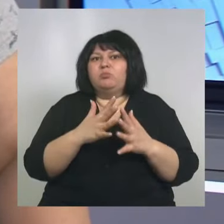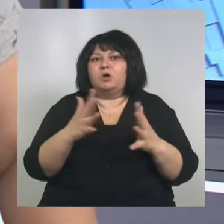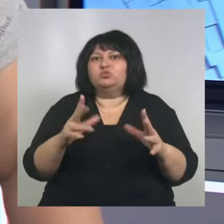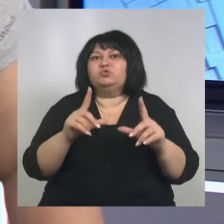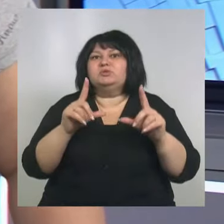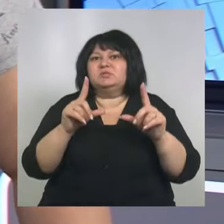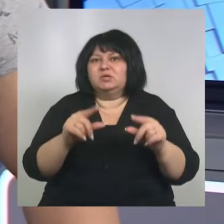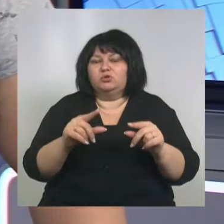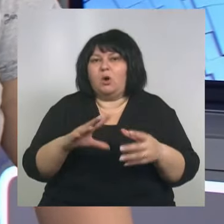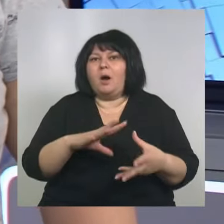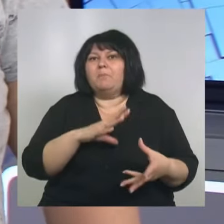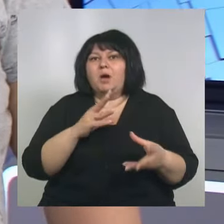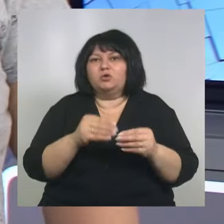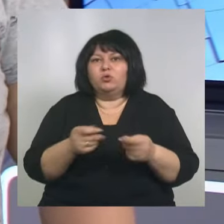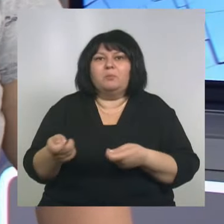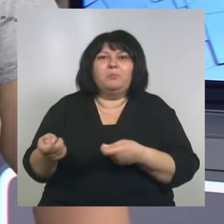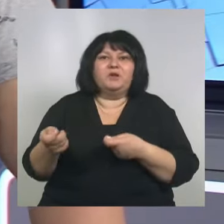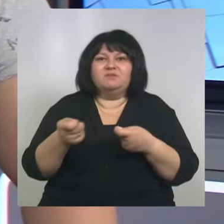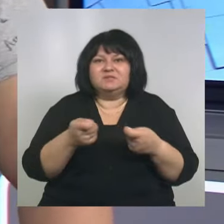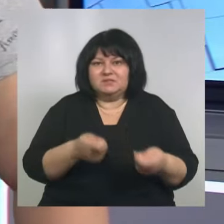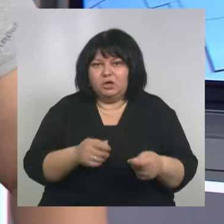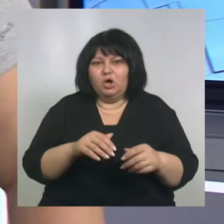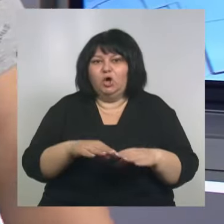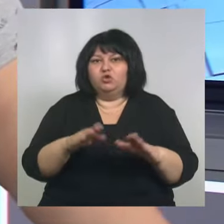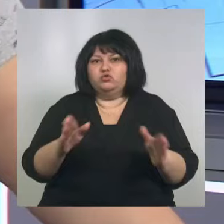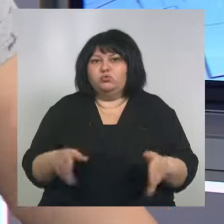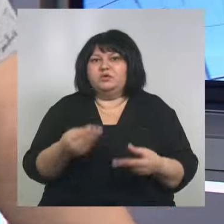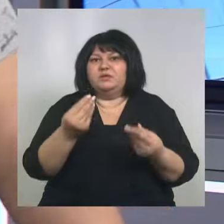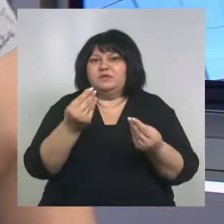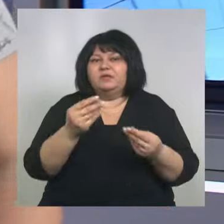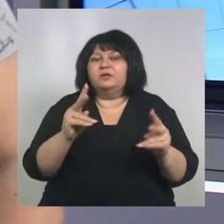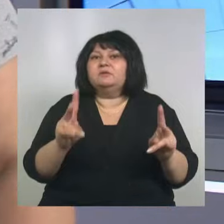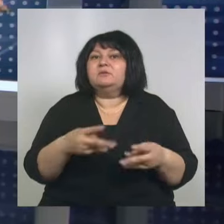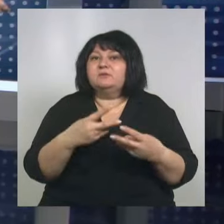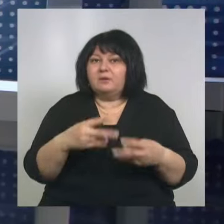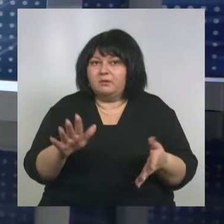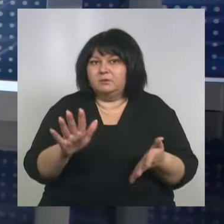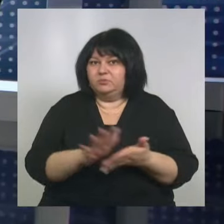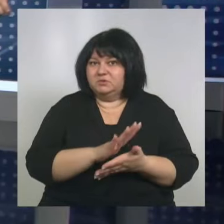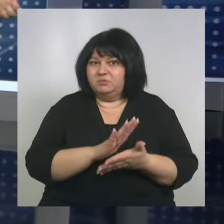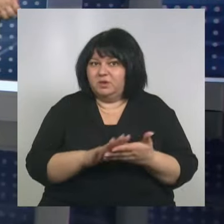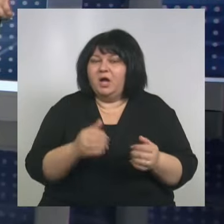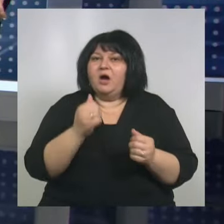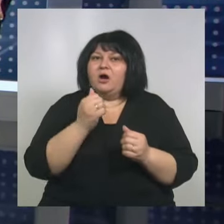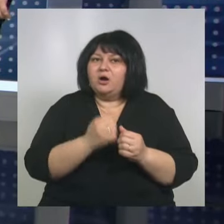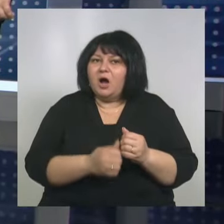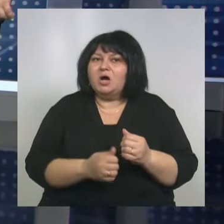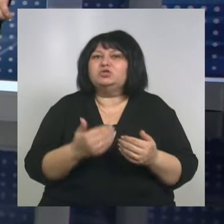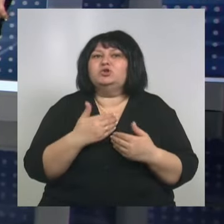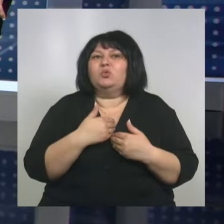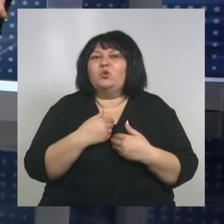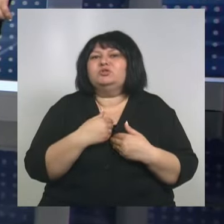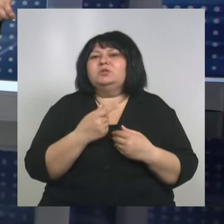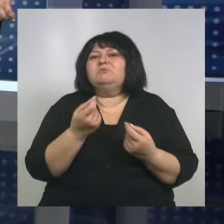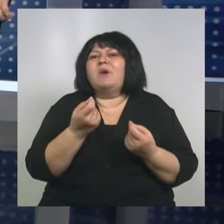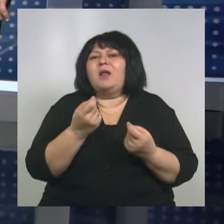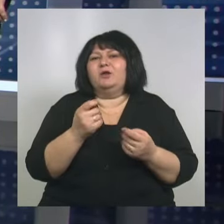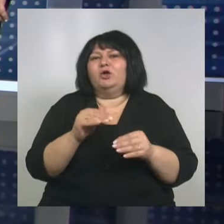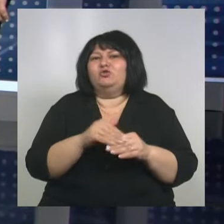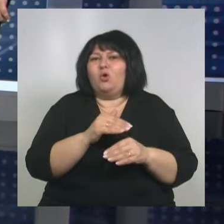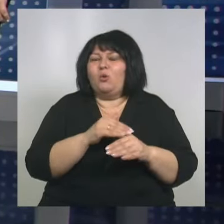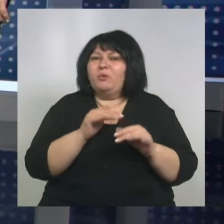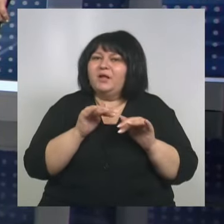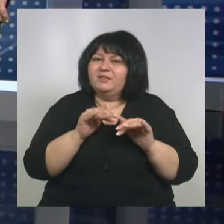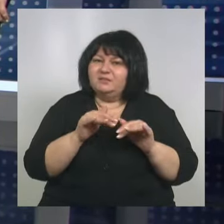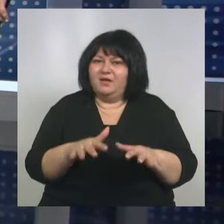итогу вот привезли тумбочки и сказали что денег не надо Ну вот Ну каждый старается какое-то маленькое доброе дело внести